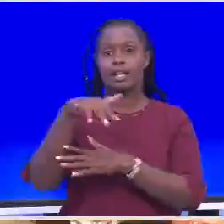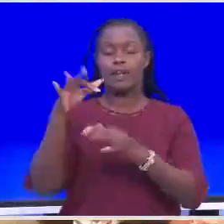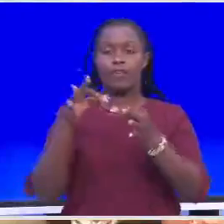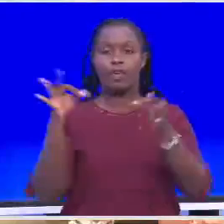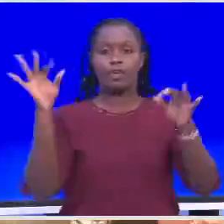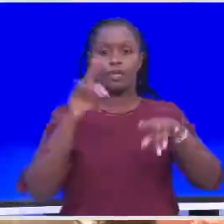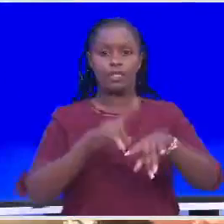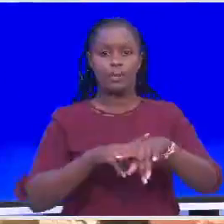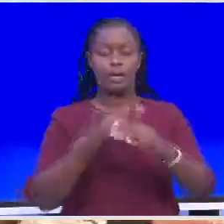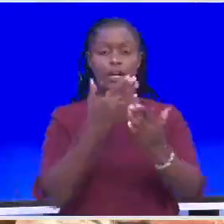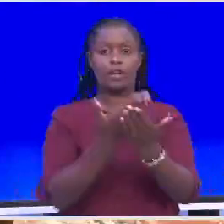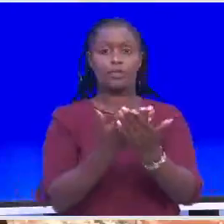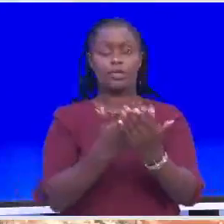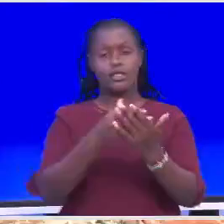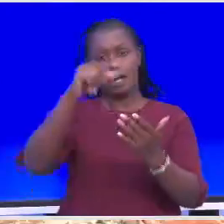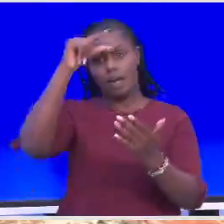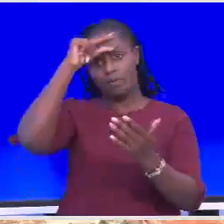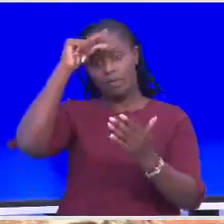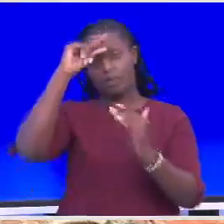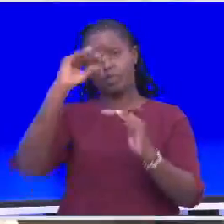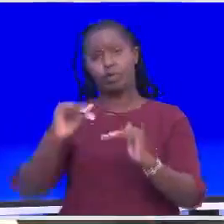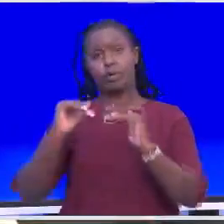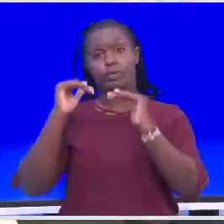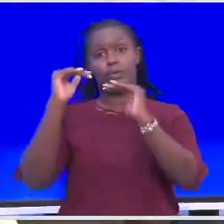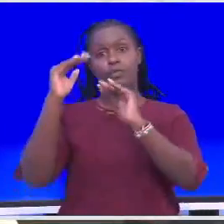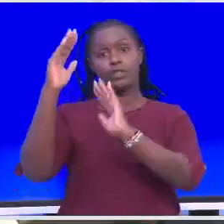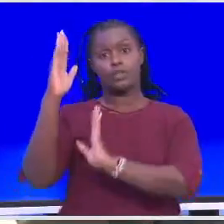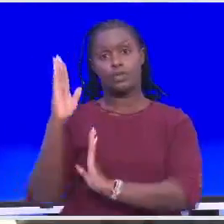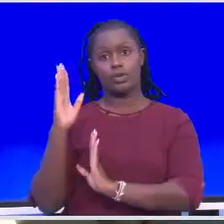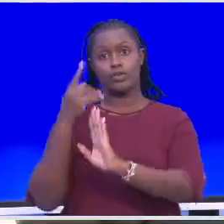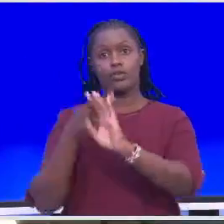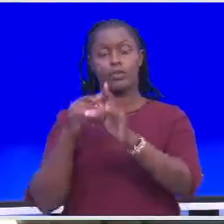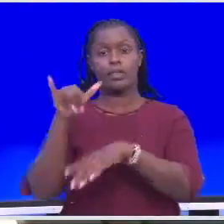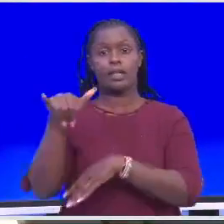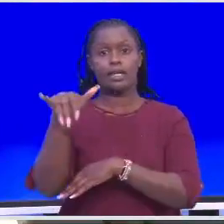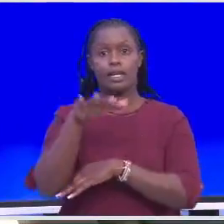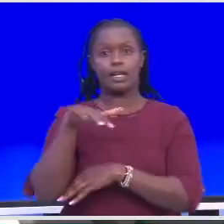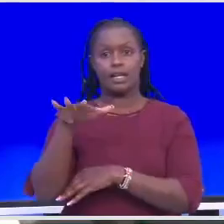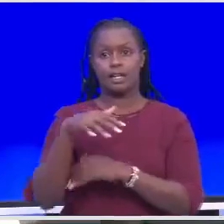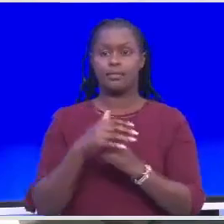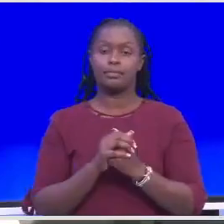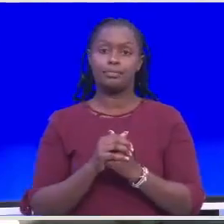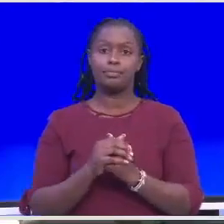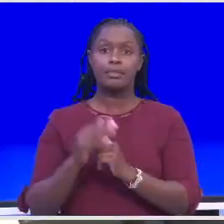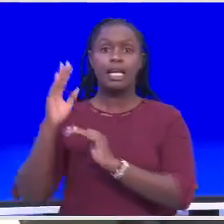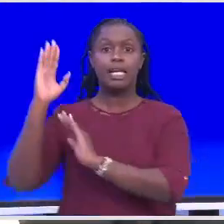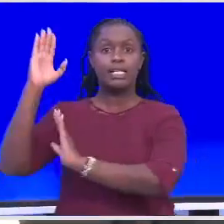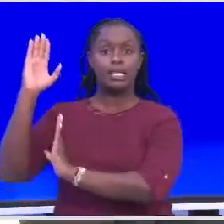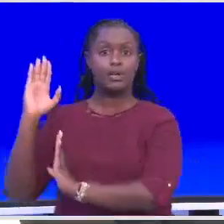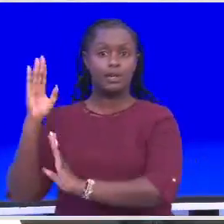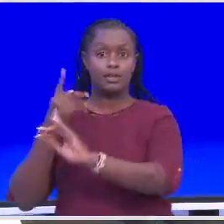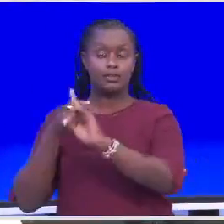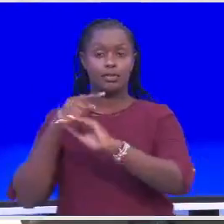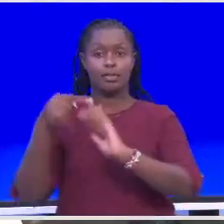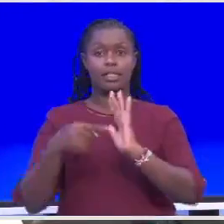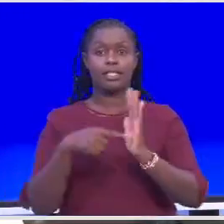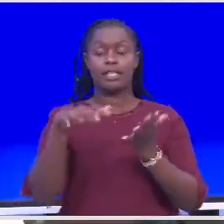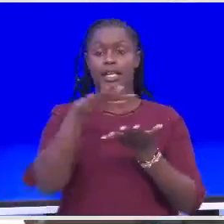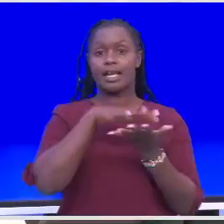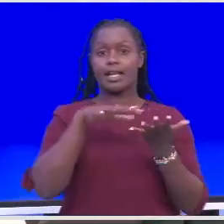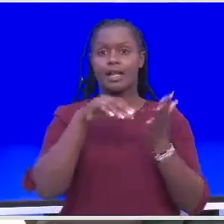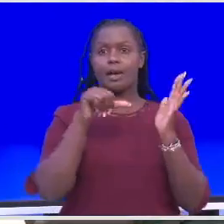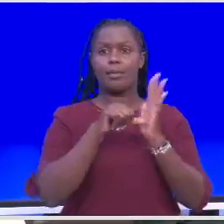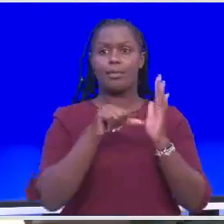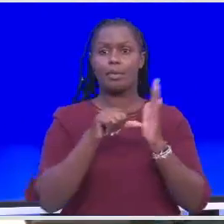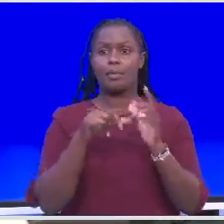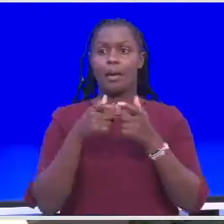serikali kusaidia kudumisha usalama eneo hilo. Uzarama katika maeneo haya ndio shida kuu ambayo